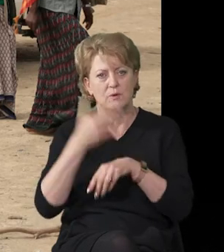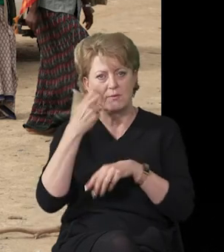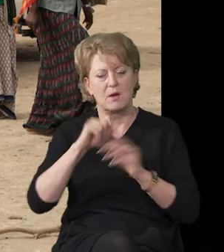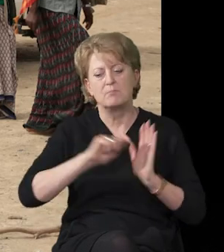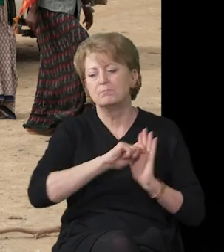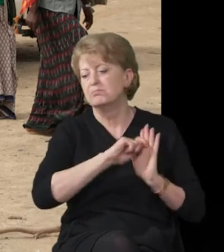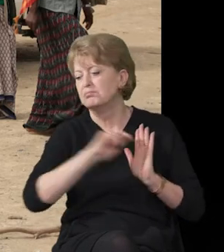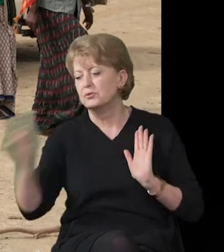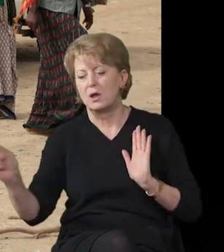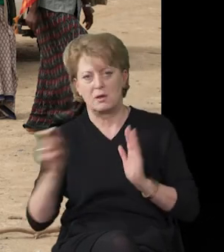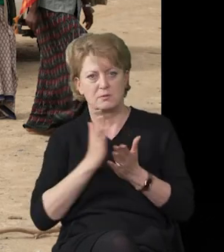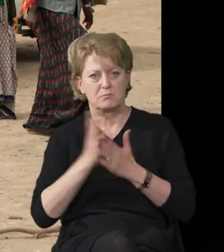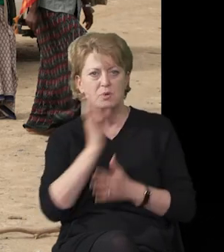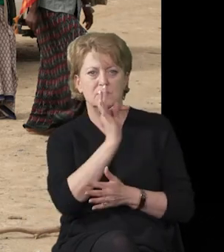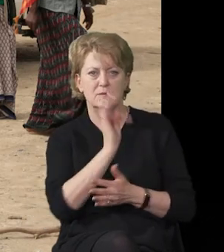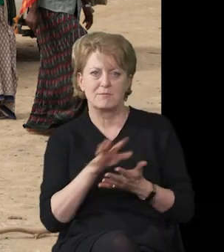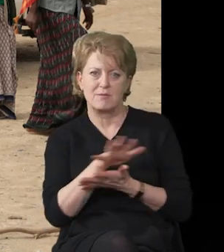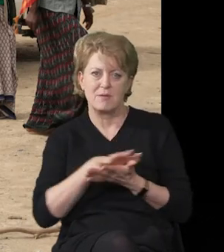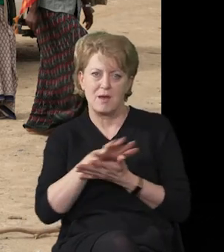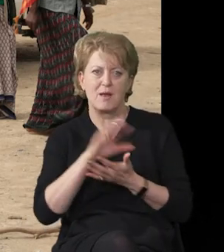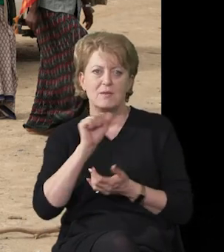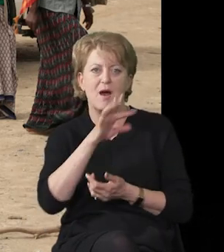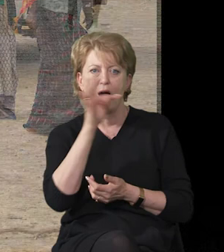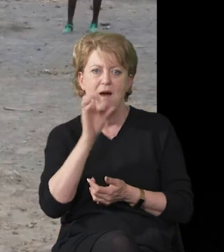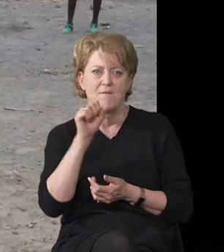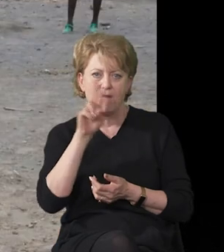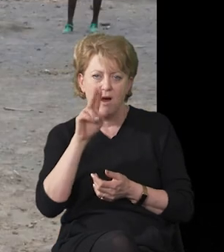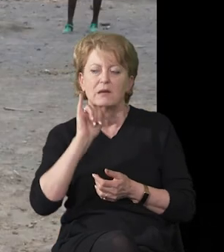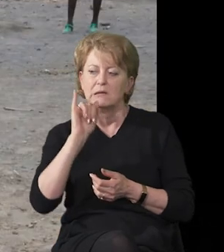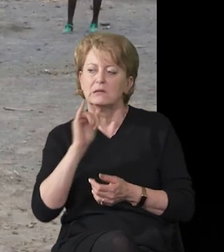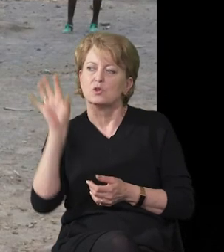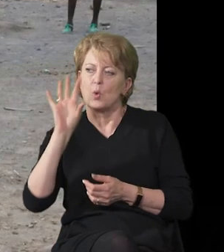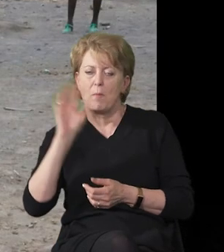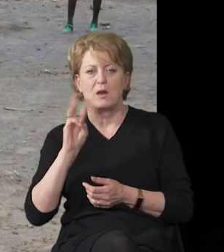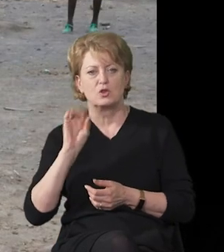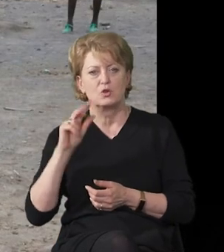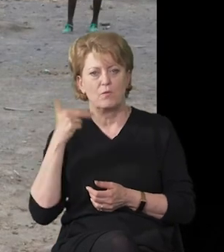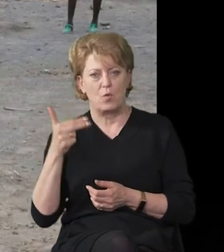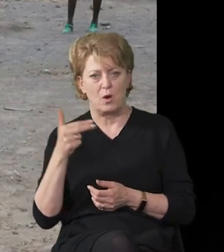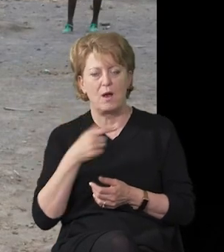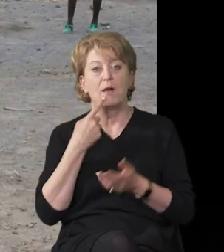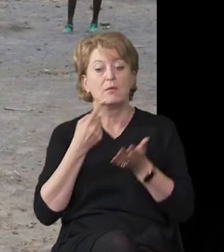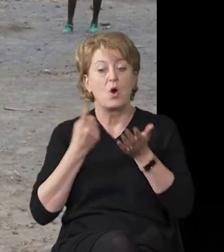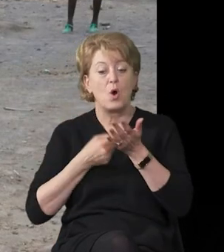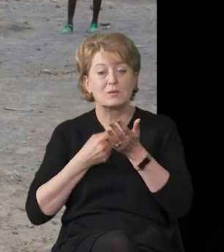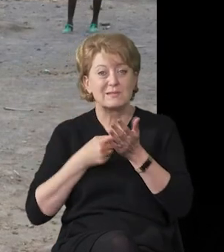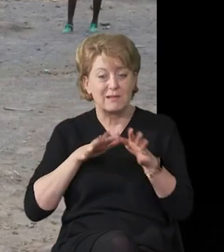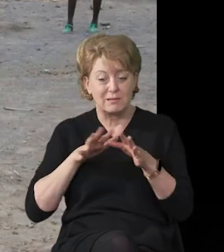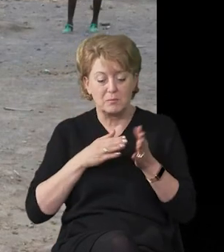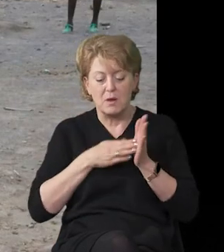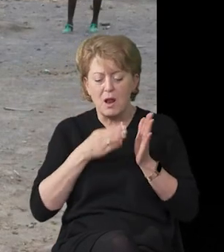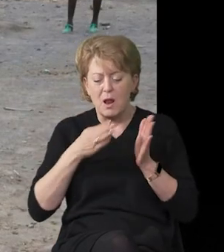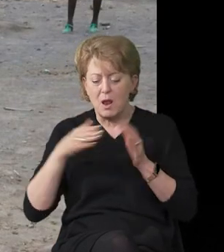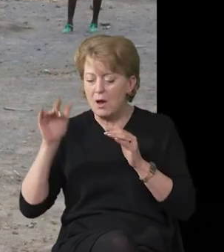tereny Afarów i żeby odwiedzić wulkan Ertaale. Ostatnim miejscem przed Ertaale i granicą z Erytreą jest